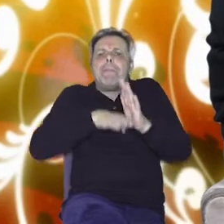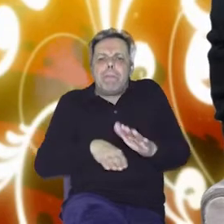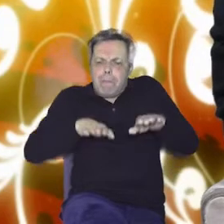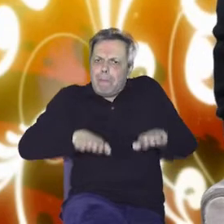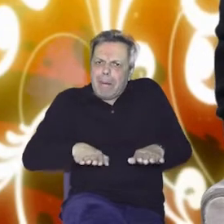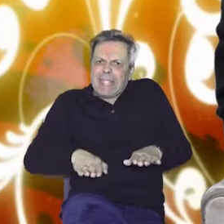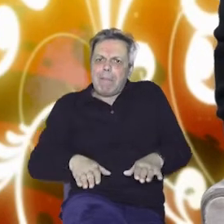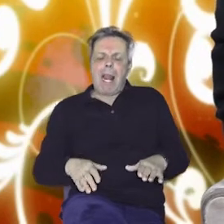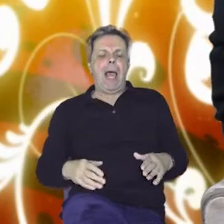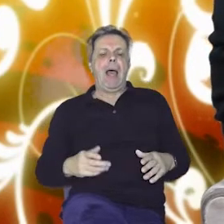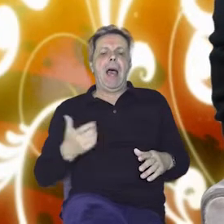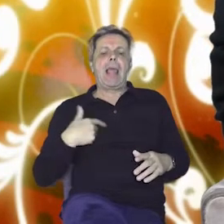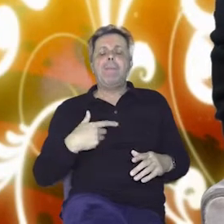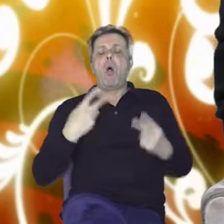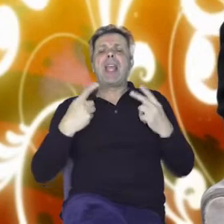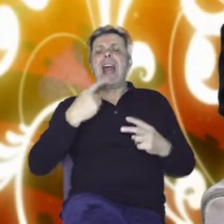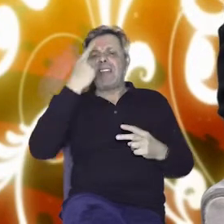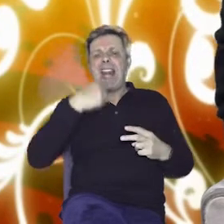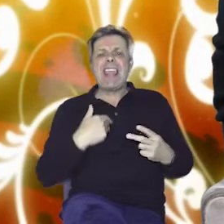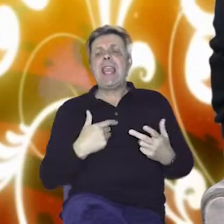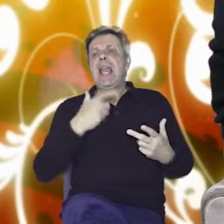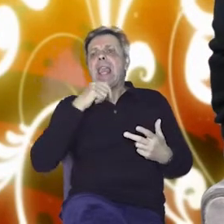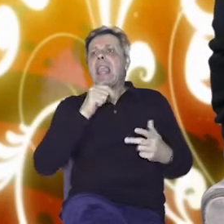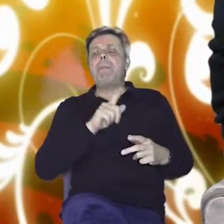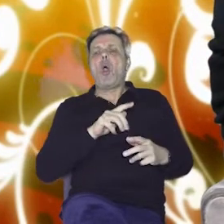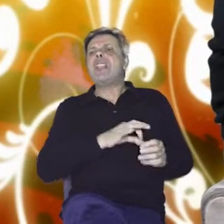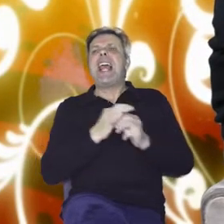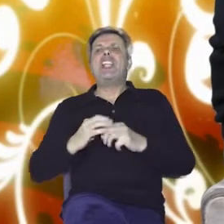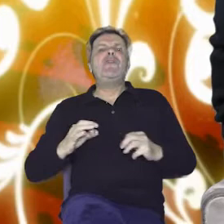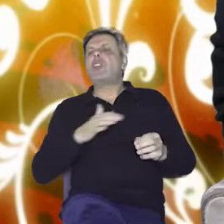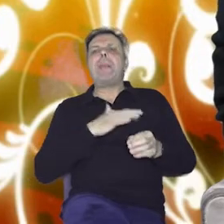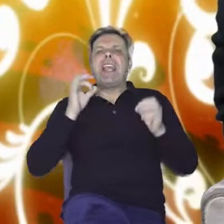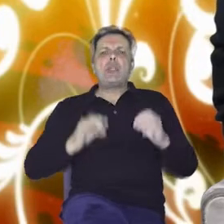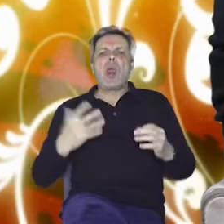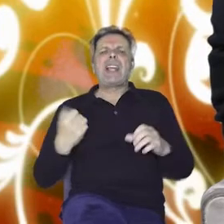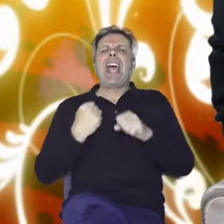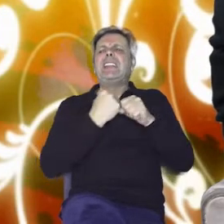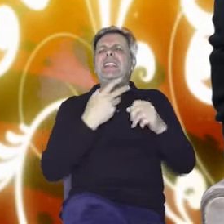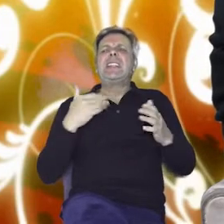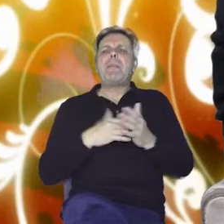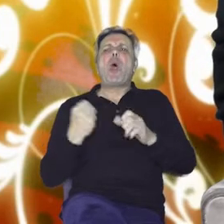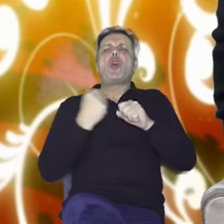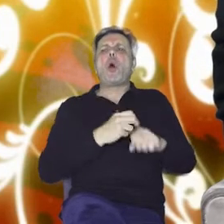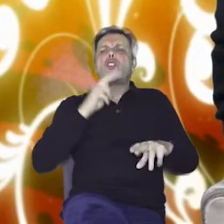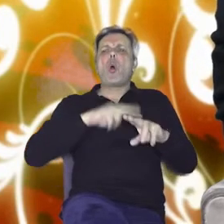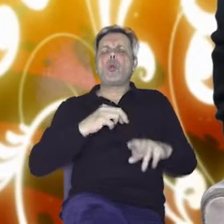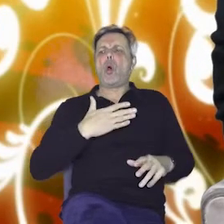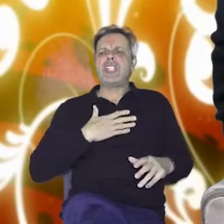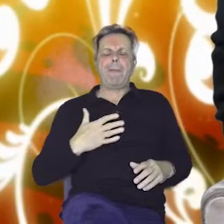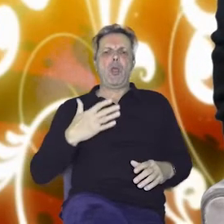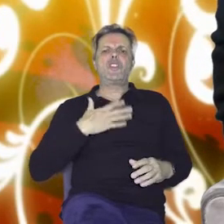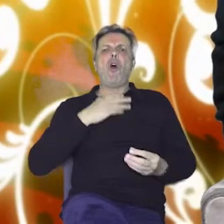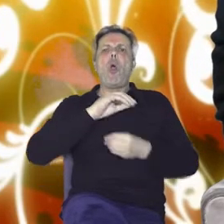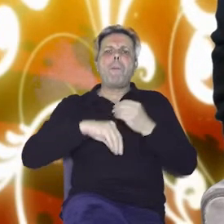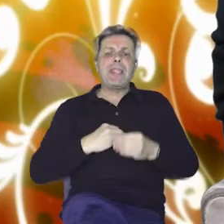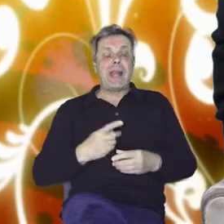je cijelog života bio pomalo nesiguran. Kad je trebalo donositi odluke o sebi, o svojoj obitelji, ali